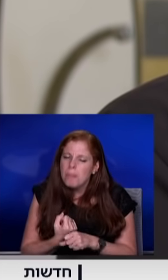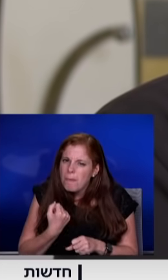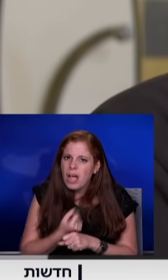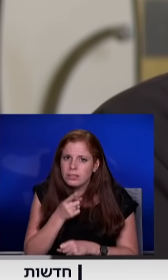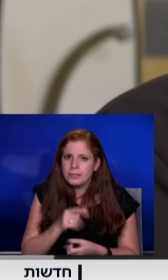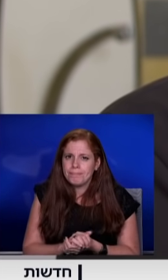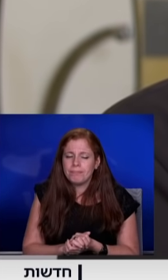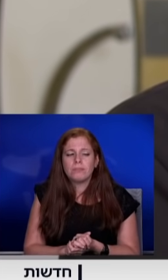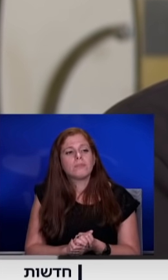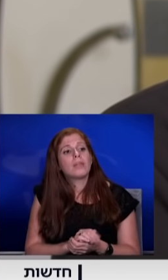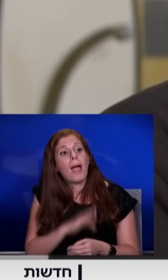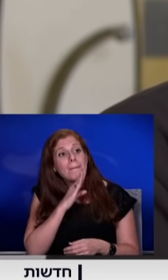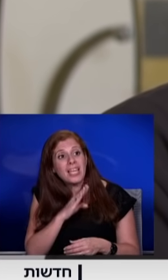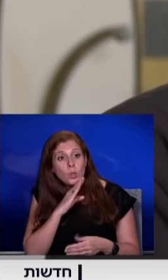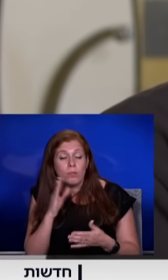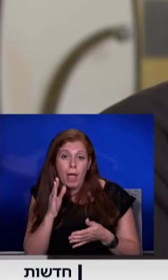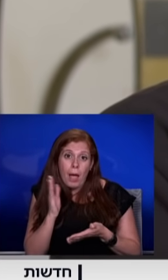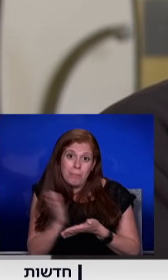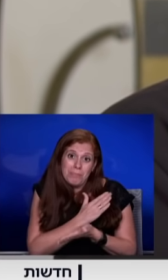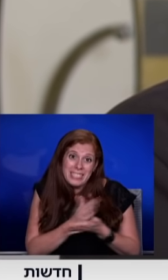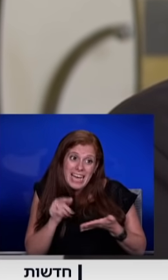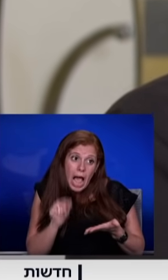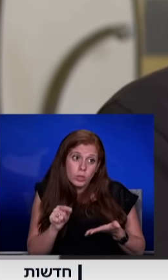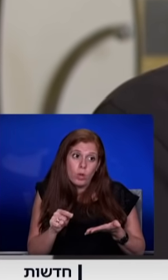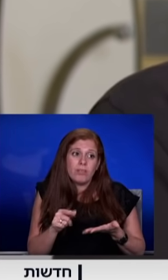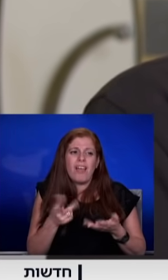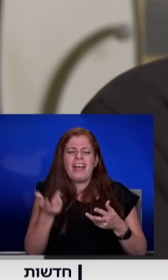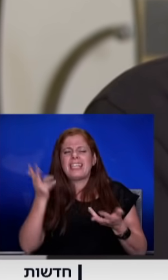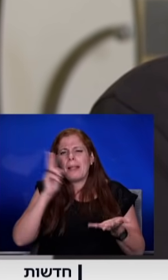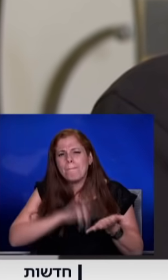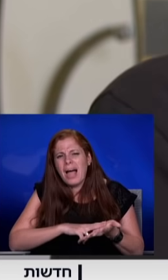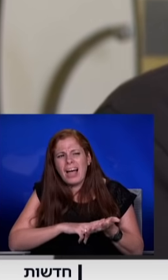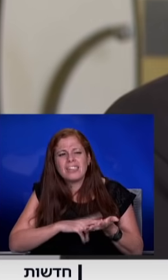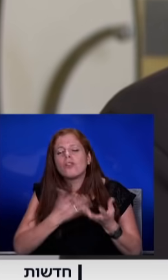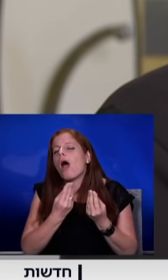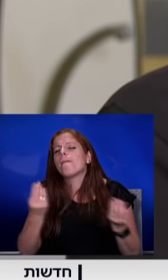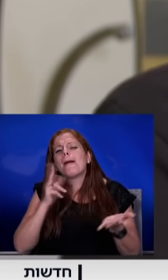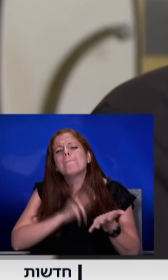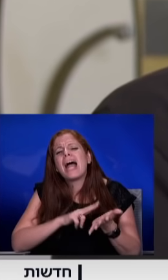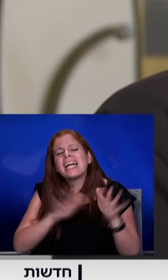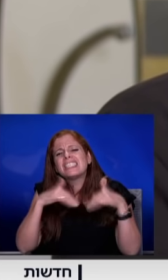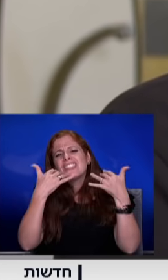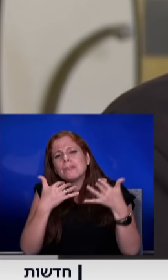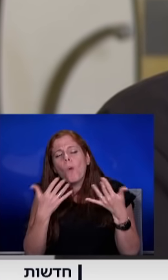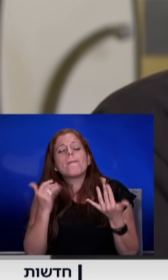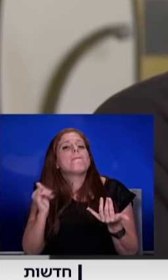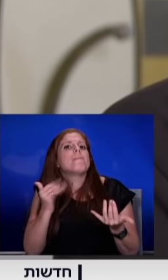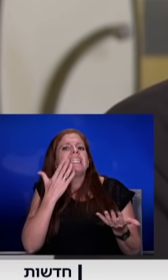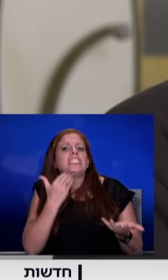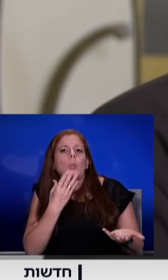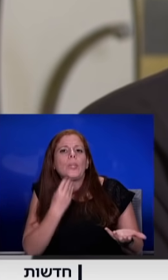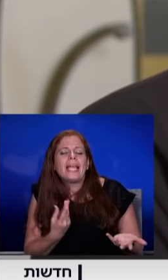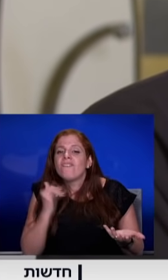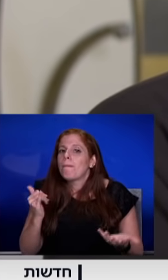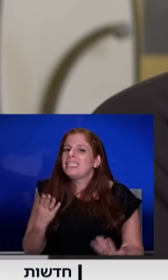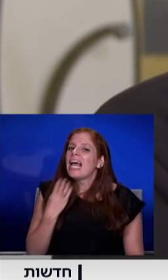הבעייתיות בפסיקה הזאת, וגם בפסיקות אחרות, היה אחרי זה את בגץ שליט, ויש הרבה בגצים וסיפורים סביב מה זה יהודי וסביב מה זה